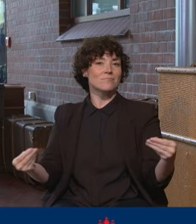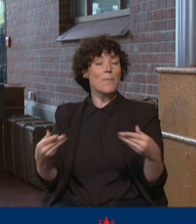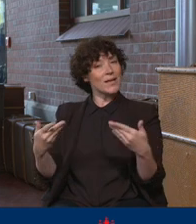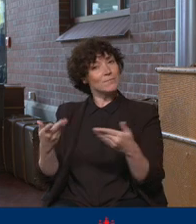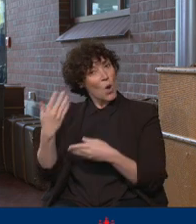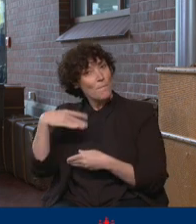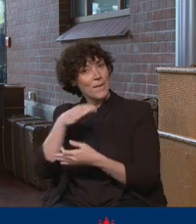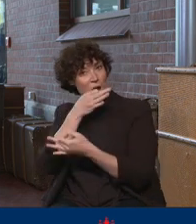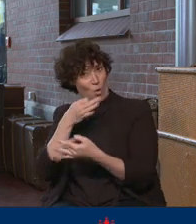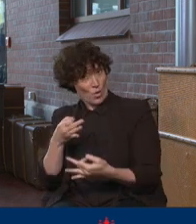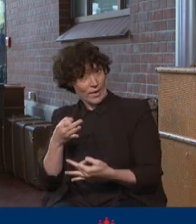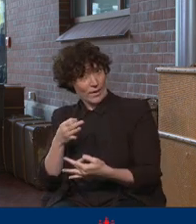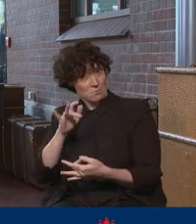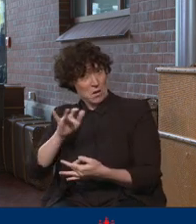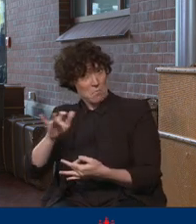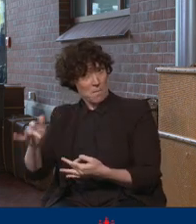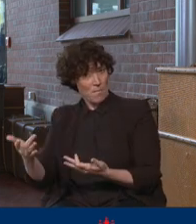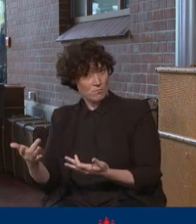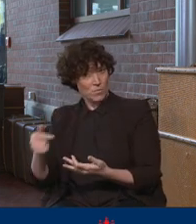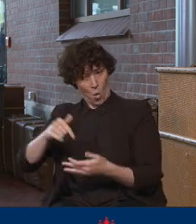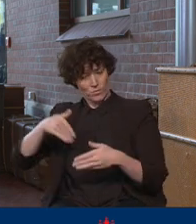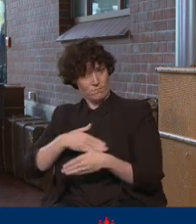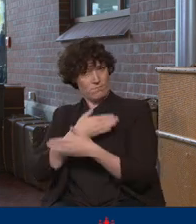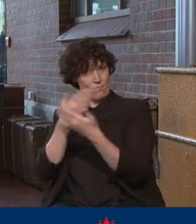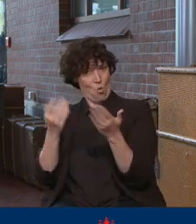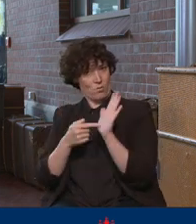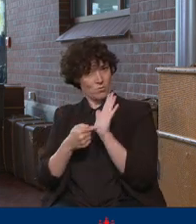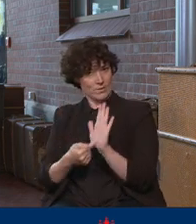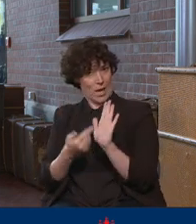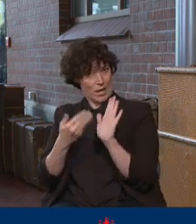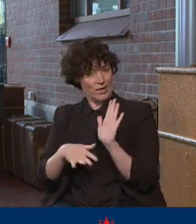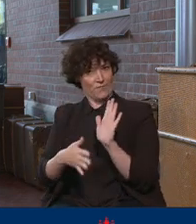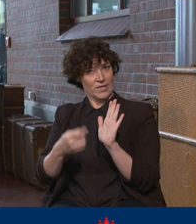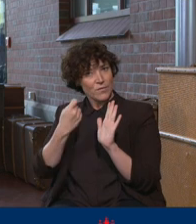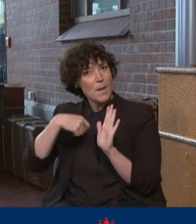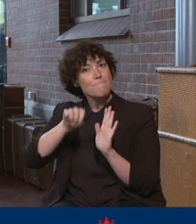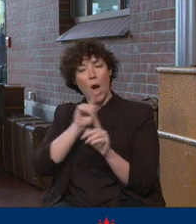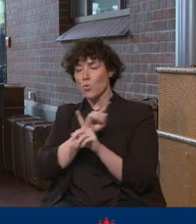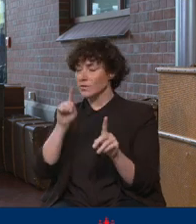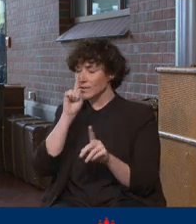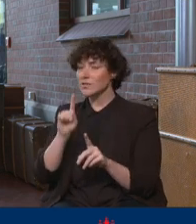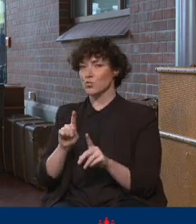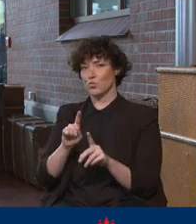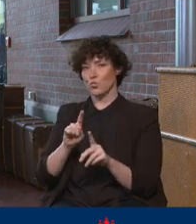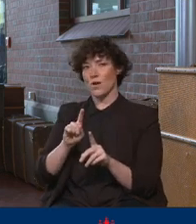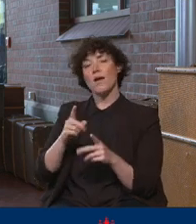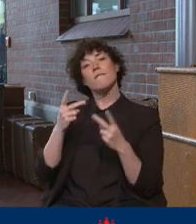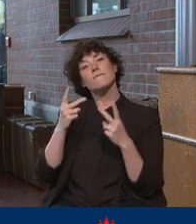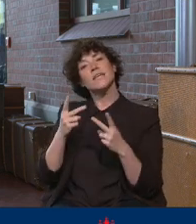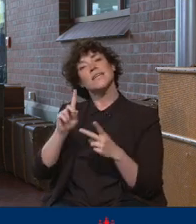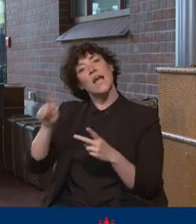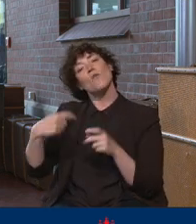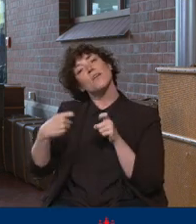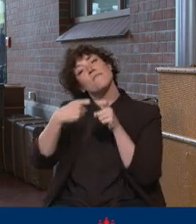konkretes das haben wir ja heute morgen noch vorgestellt es geht eben nicht nur ums bauen es geht auch nicht nur ums freilassen sondern es geht ums verbinden uns